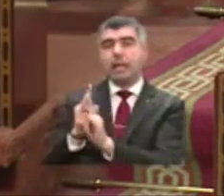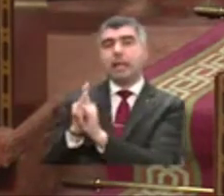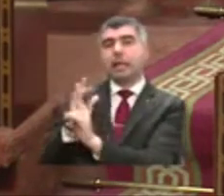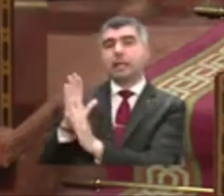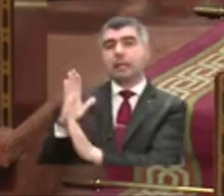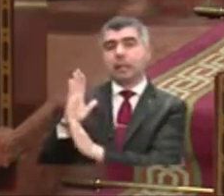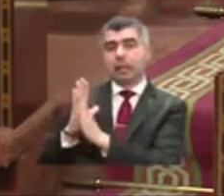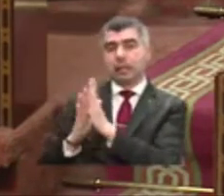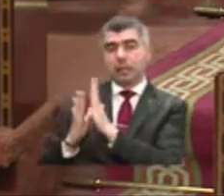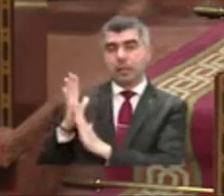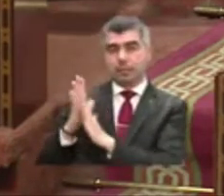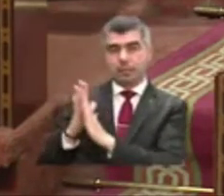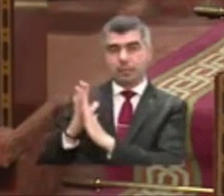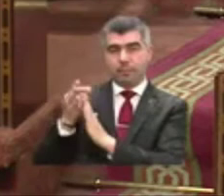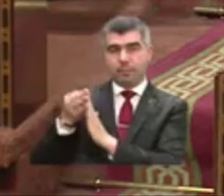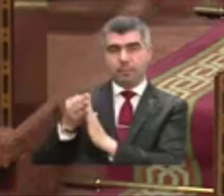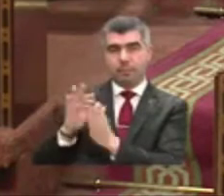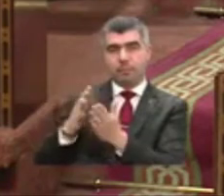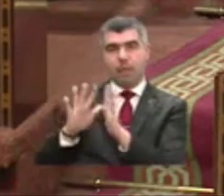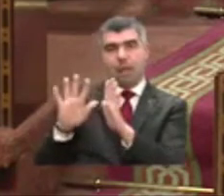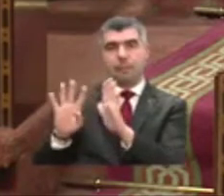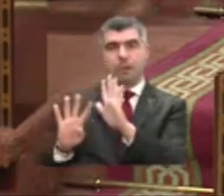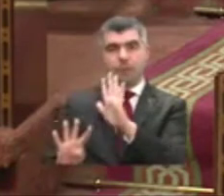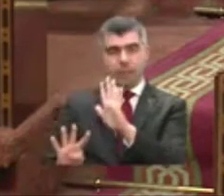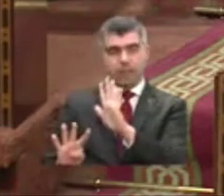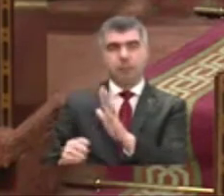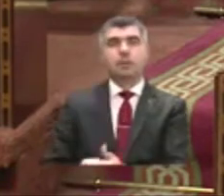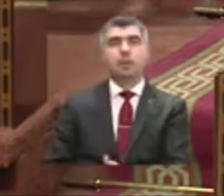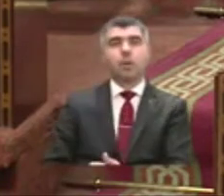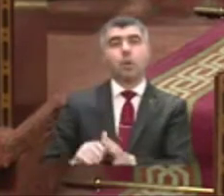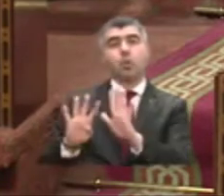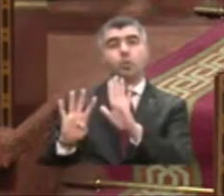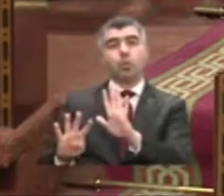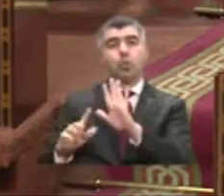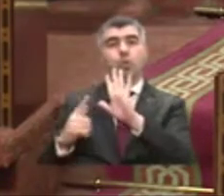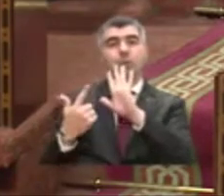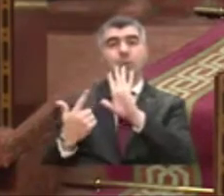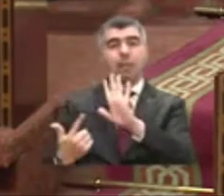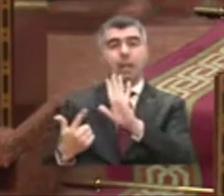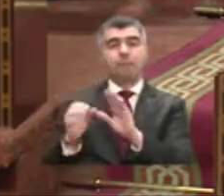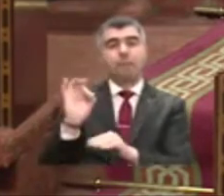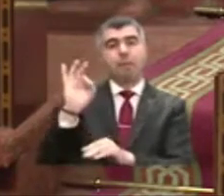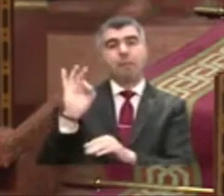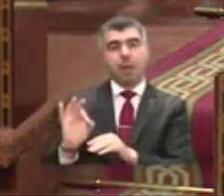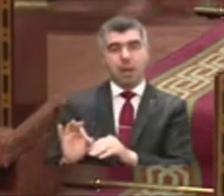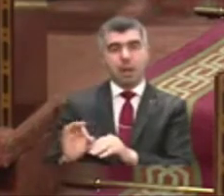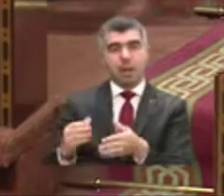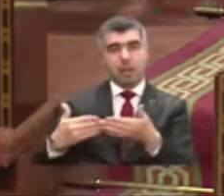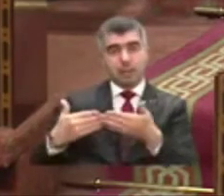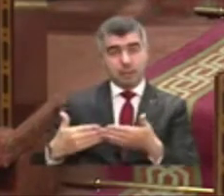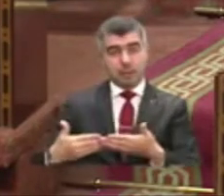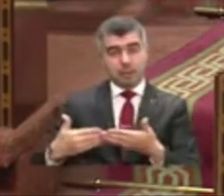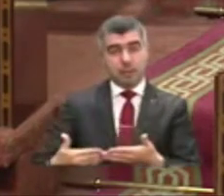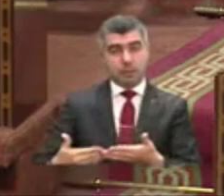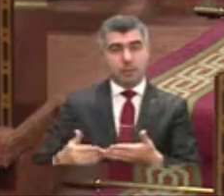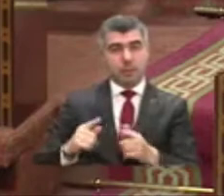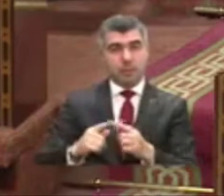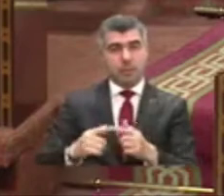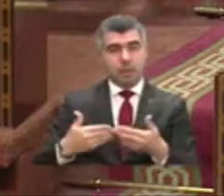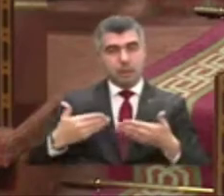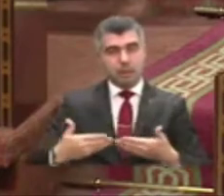بالنسبة ل 95 إلى 79% فاصلة 3% بالنسبة للوضع